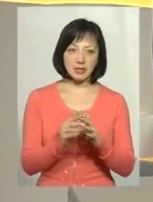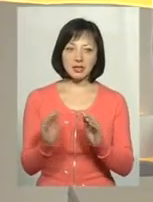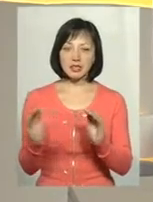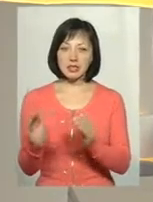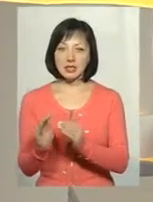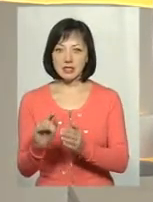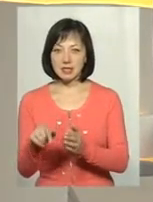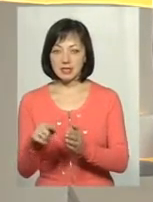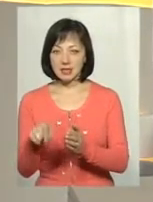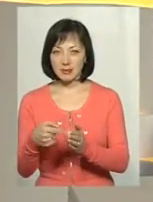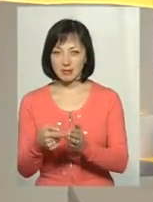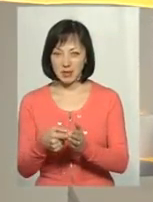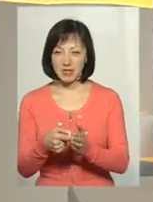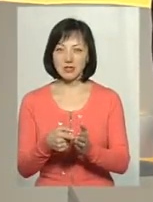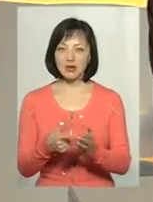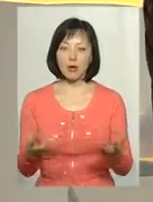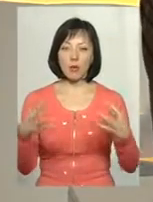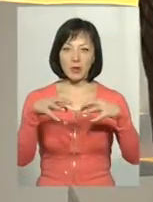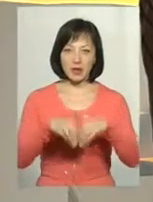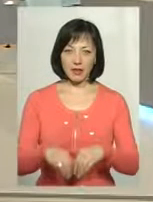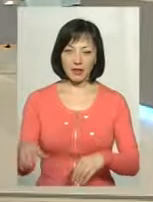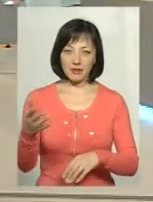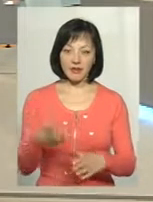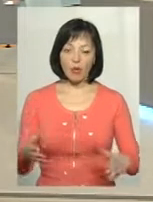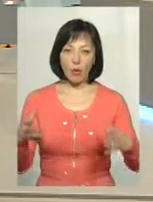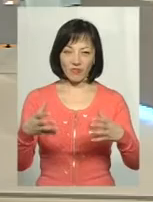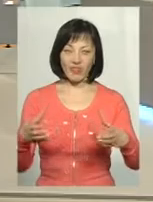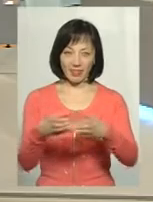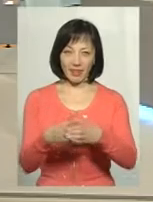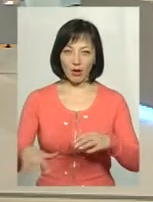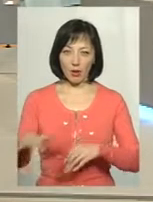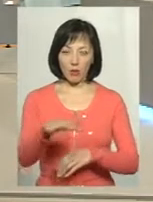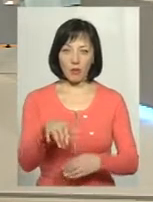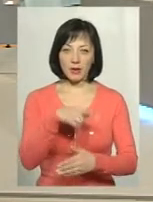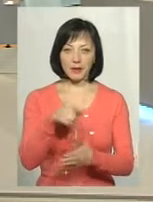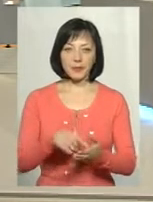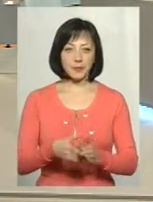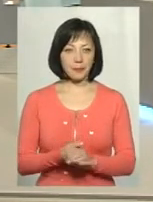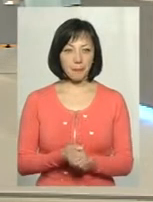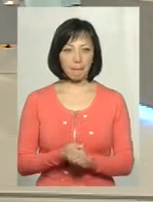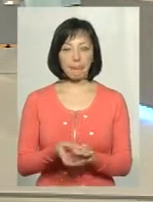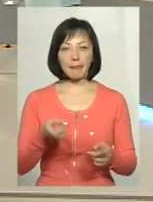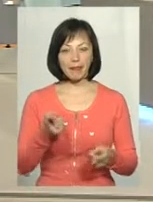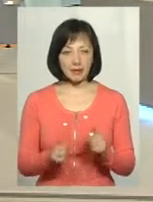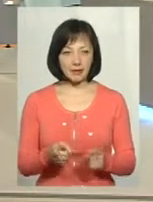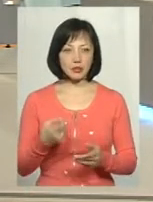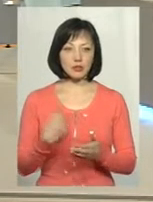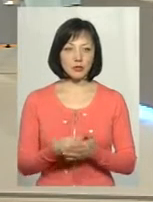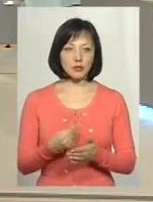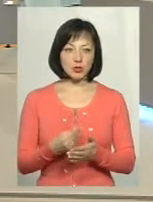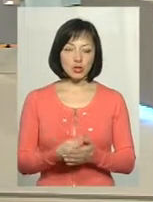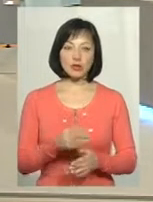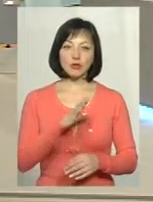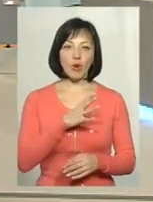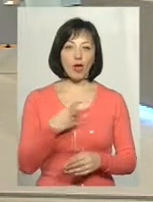міст, які об'єдналися в об'єднані тергромади. Веліна Владиславівна. Дійсно, бюджет був, я